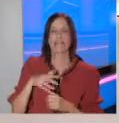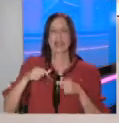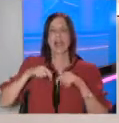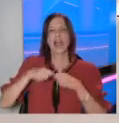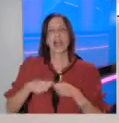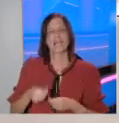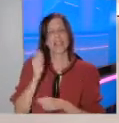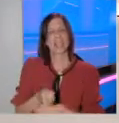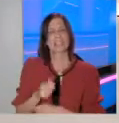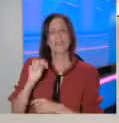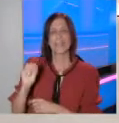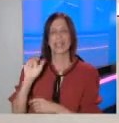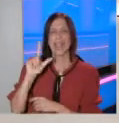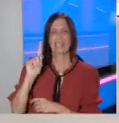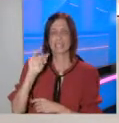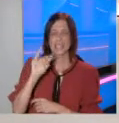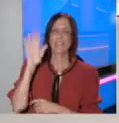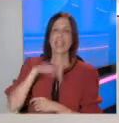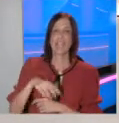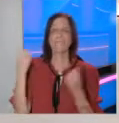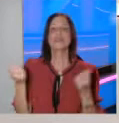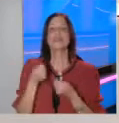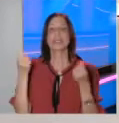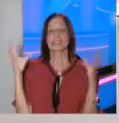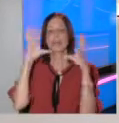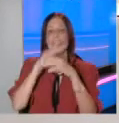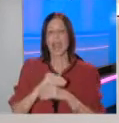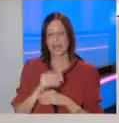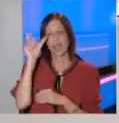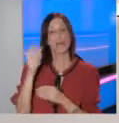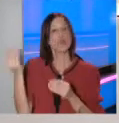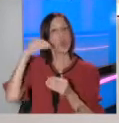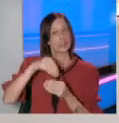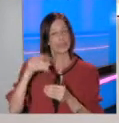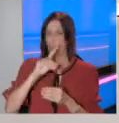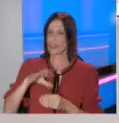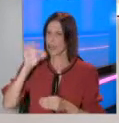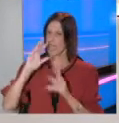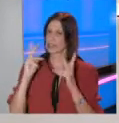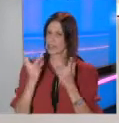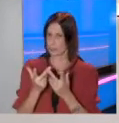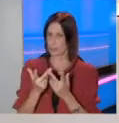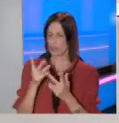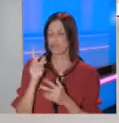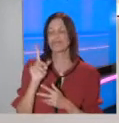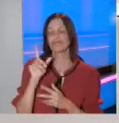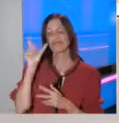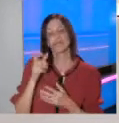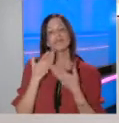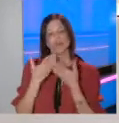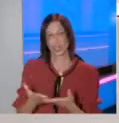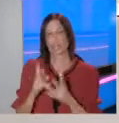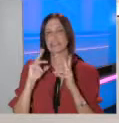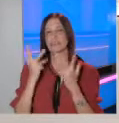לוי. אבל לא רק הם, הערב מתפרסם שאדם נוסף, אמנם לא נבחר ציבור, אבל בהחלט משרת